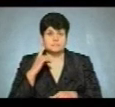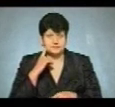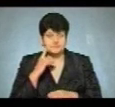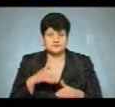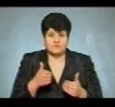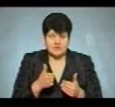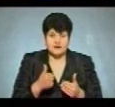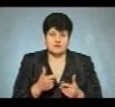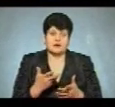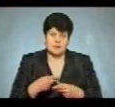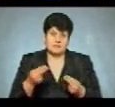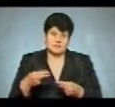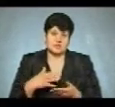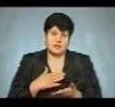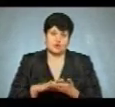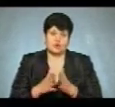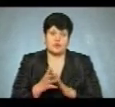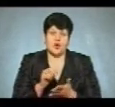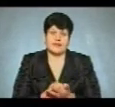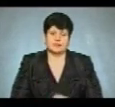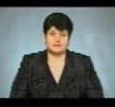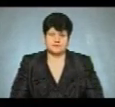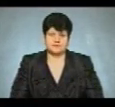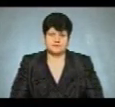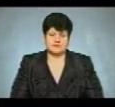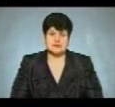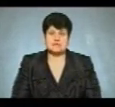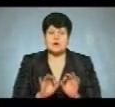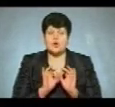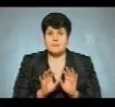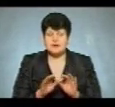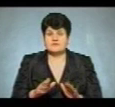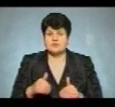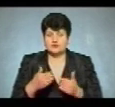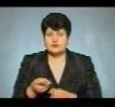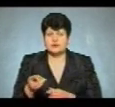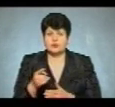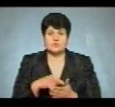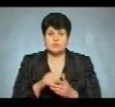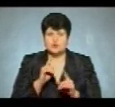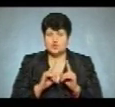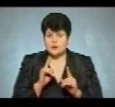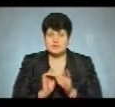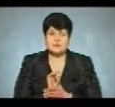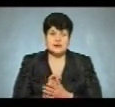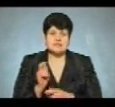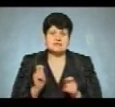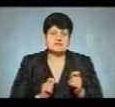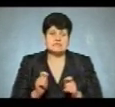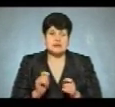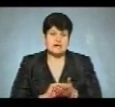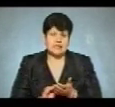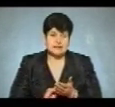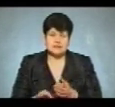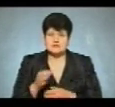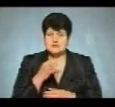на нас і підпише нам договір оренди. За коментарем ми звернулися до Тернопільської міськради. Прес-секретар Мар'яна Зварич